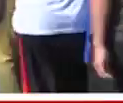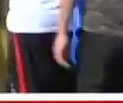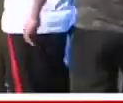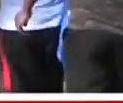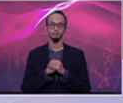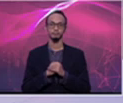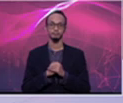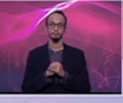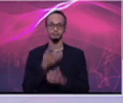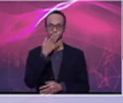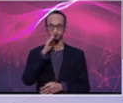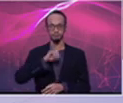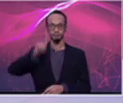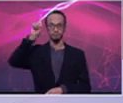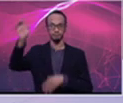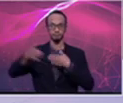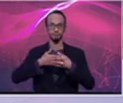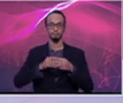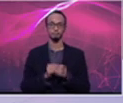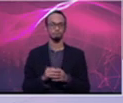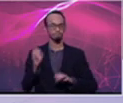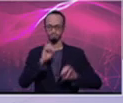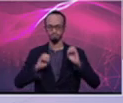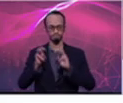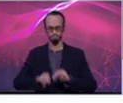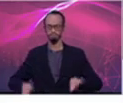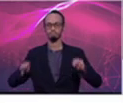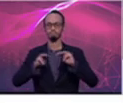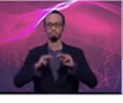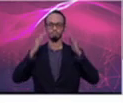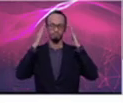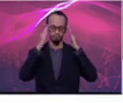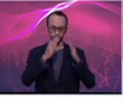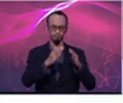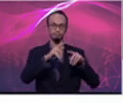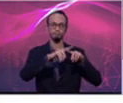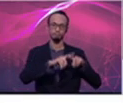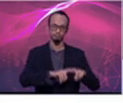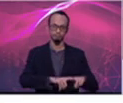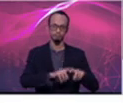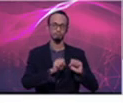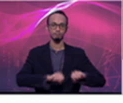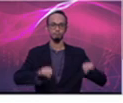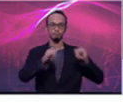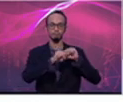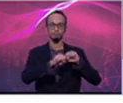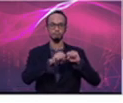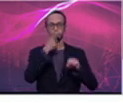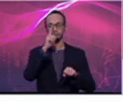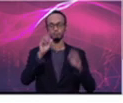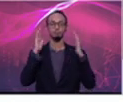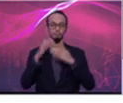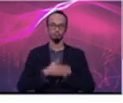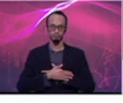majikan Alhamdulillah bertemu kembali tiada masjid dan hanya menumpang Surau di sekolah agama Bukit Bandar Raya untuk menunaikan